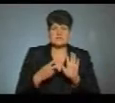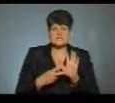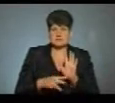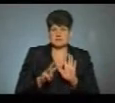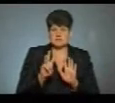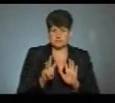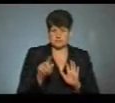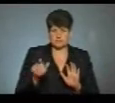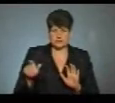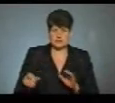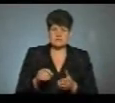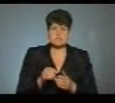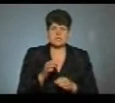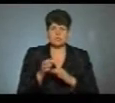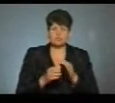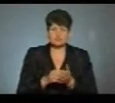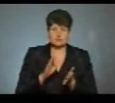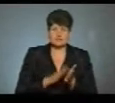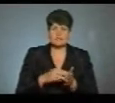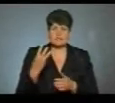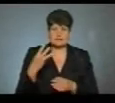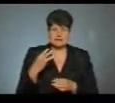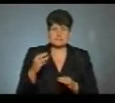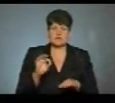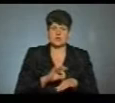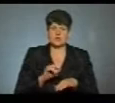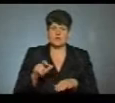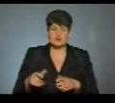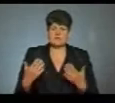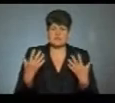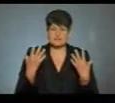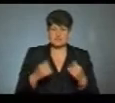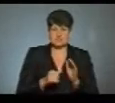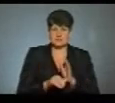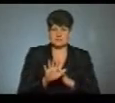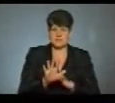особи. За добу зареєстрували 30 хворих, за вихідні – 65.